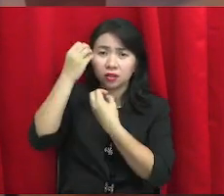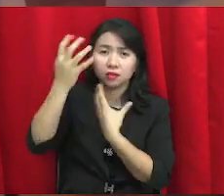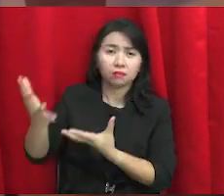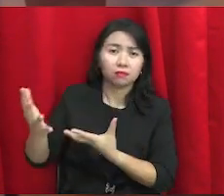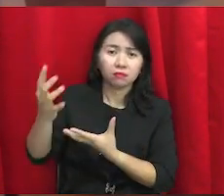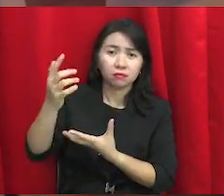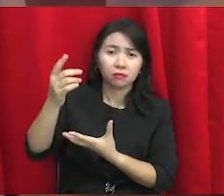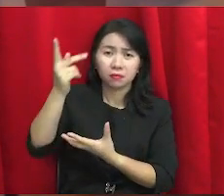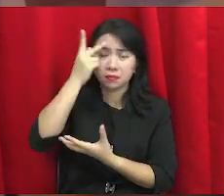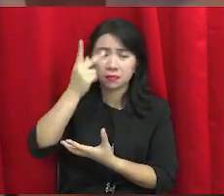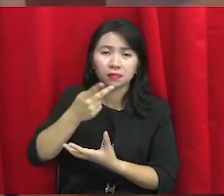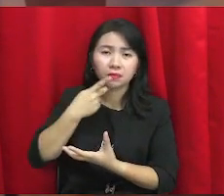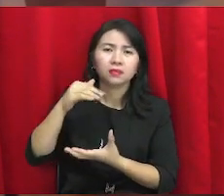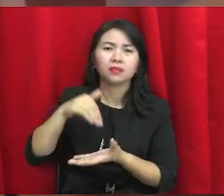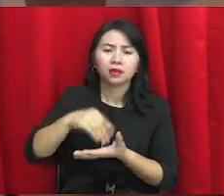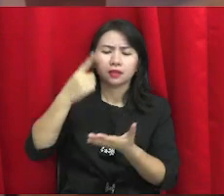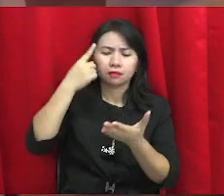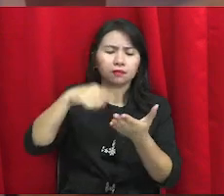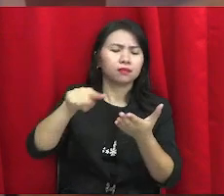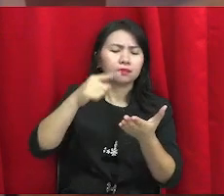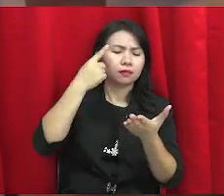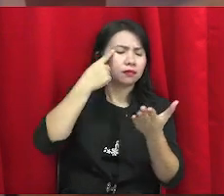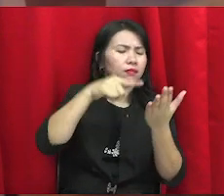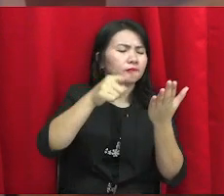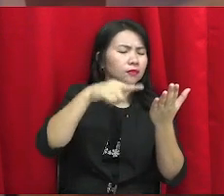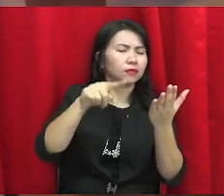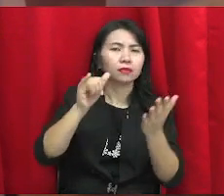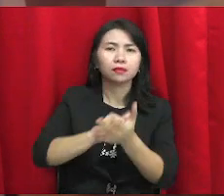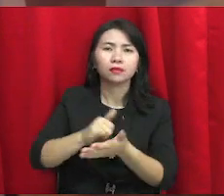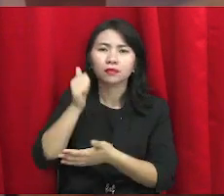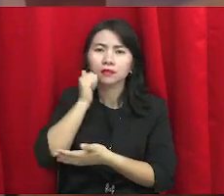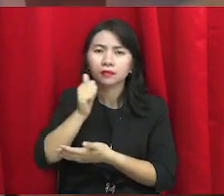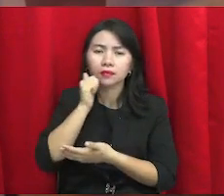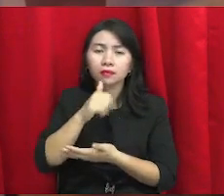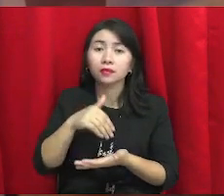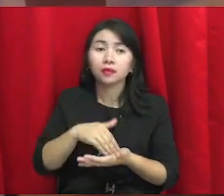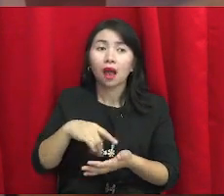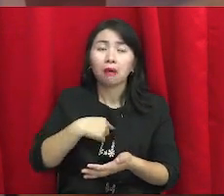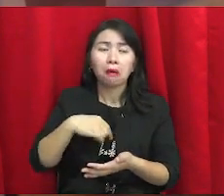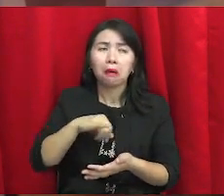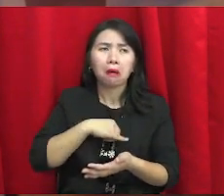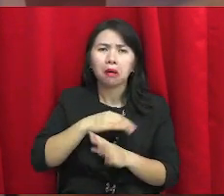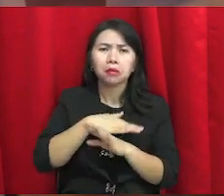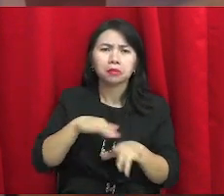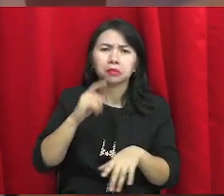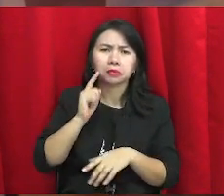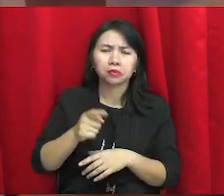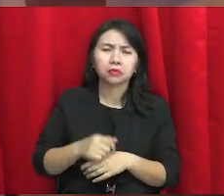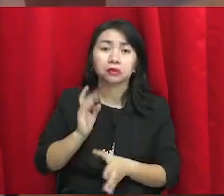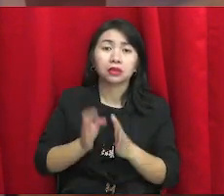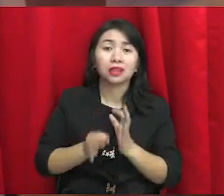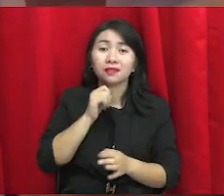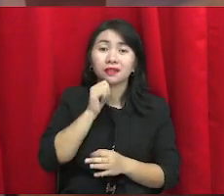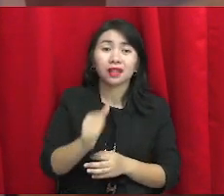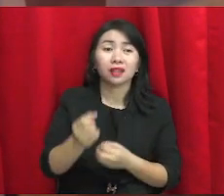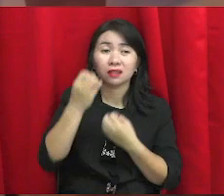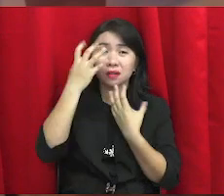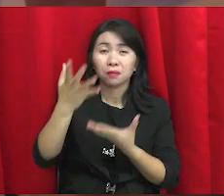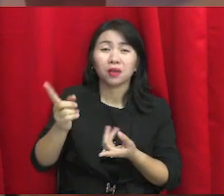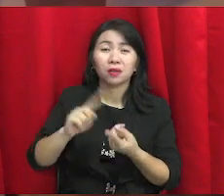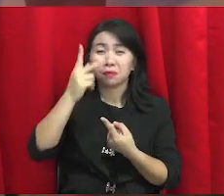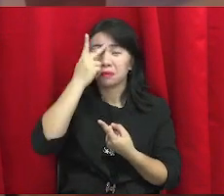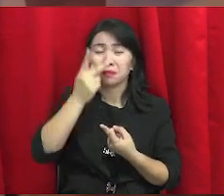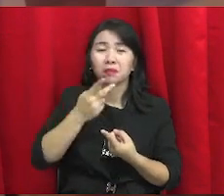Right. Yan ang dapat i-check. I-check talaga ng mabuti yan. Hindi ko naman sinasabing kapag hindi sumunod sa pastor,